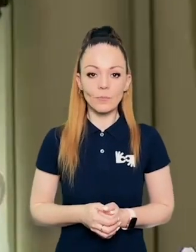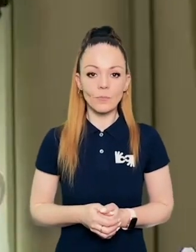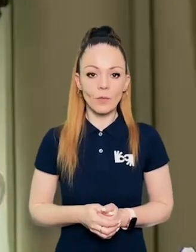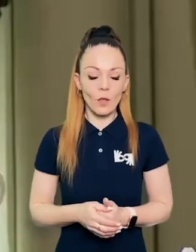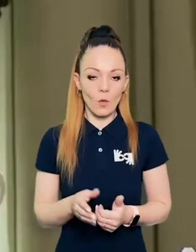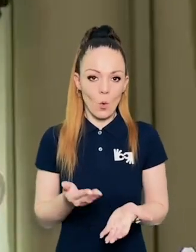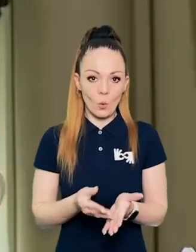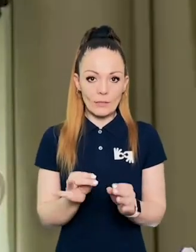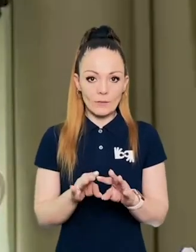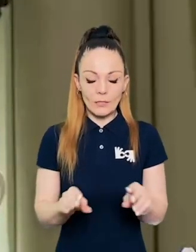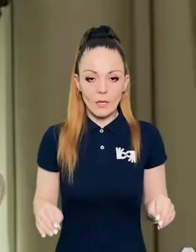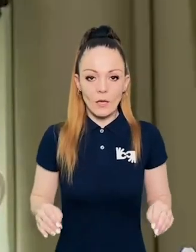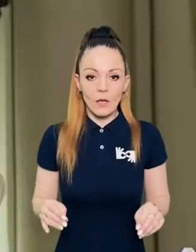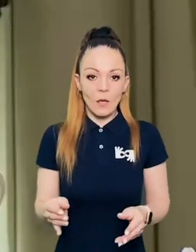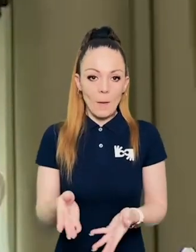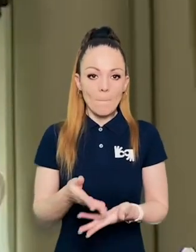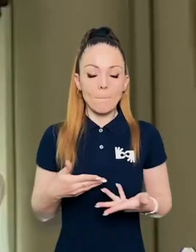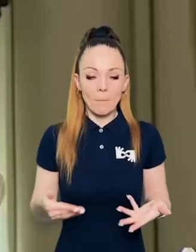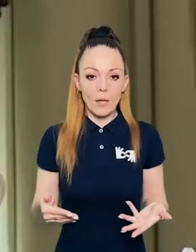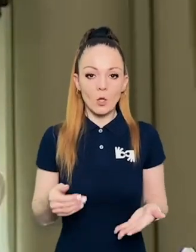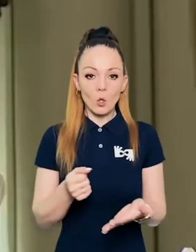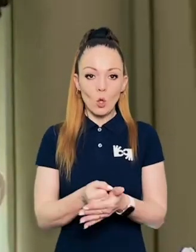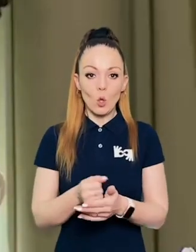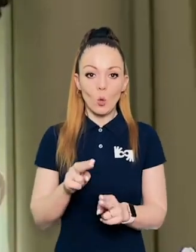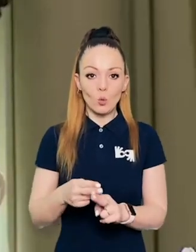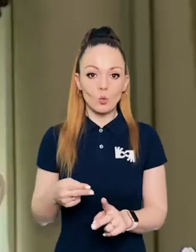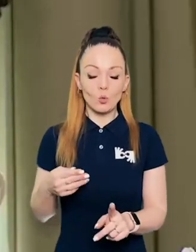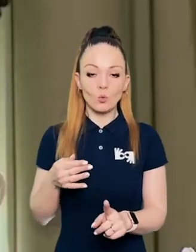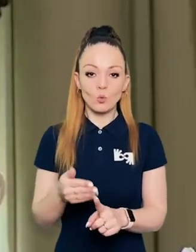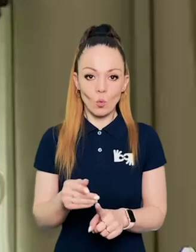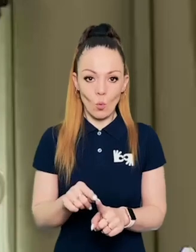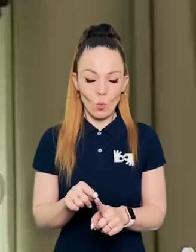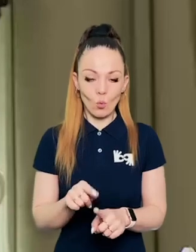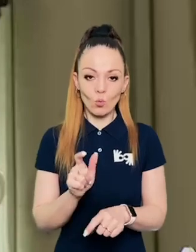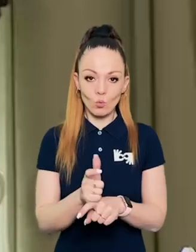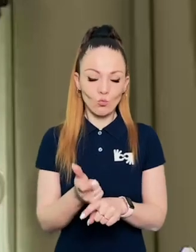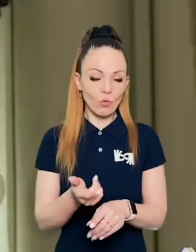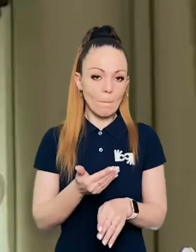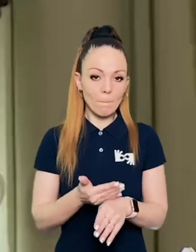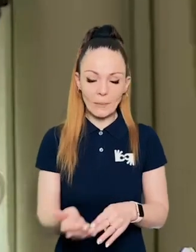що війна. Ось і все.